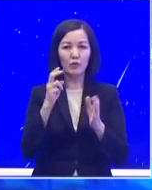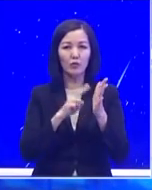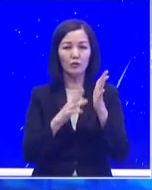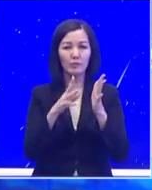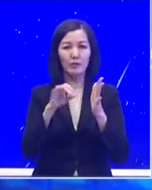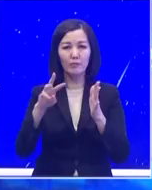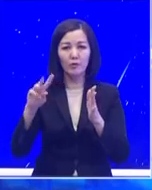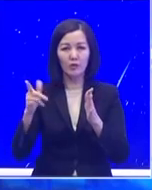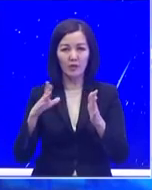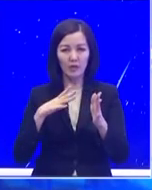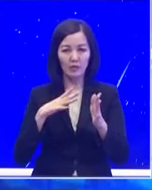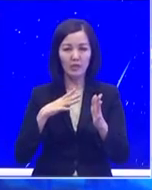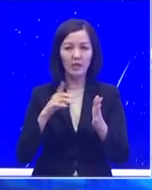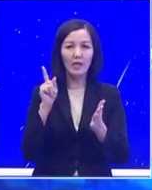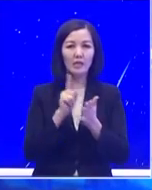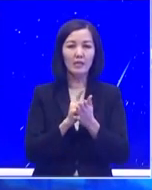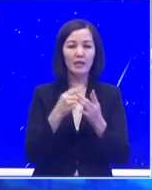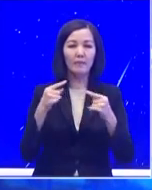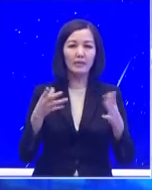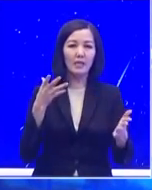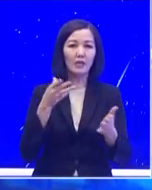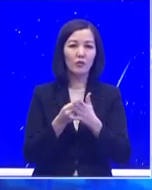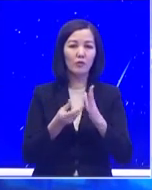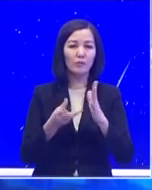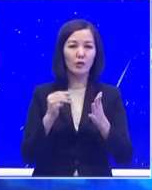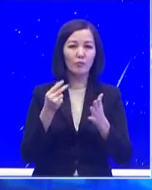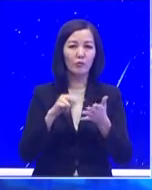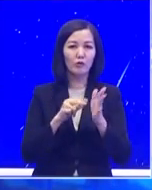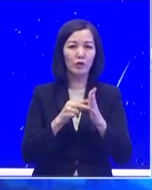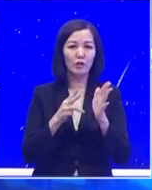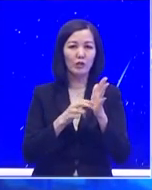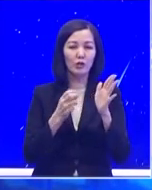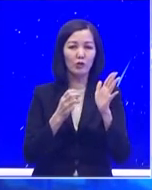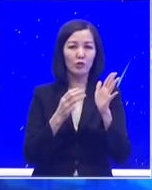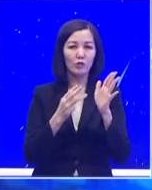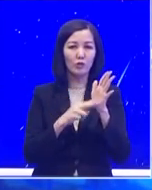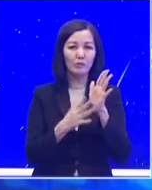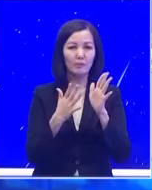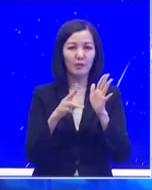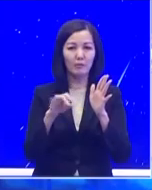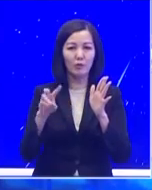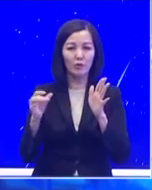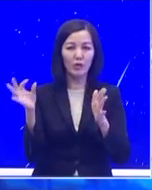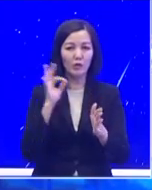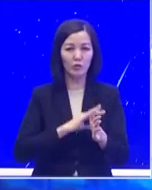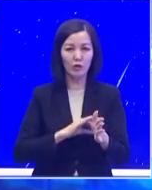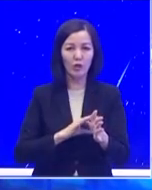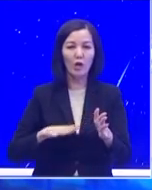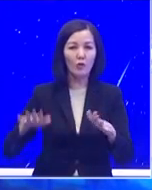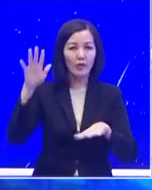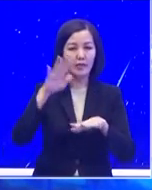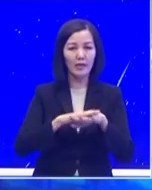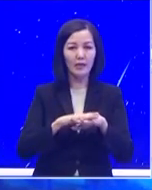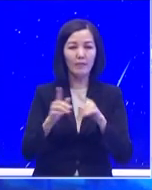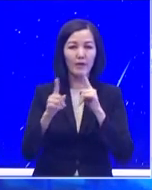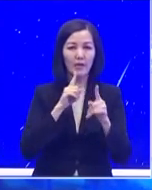275 миллион тенгеге жеткен. Салық пен басқа да төлемдерден бюджетке 875 миллион тенге түскен. Осылай деген аудан әкімі халық